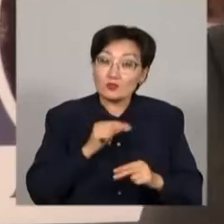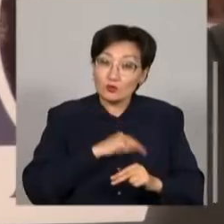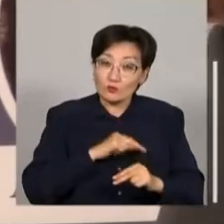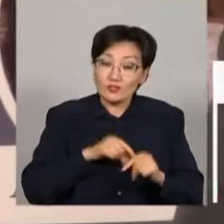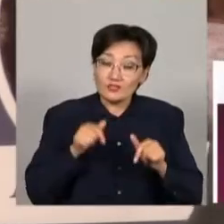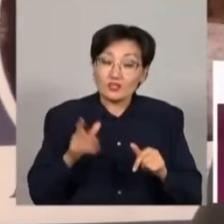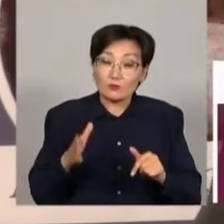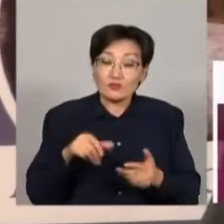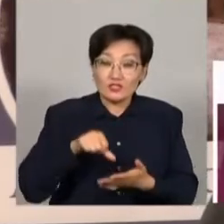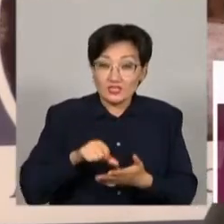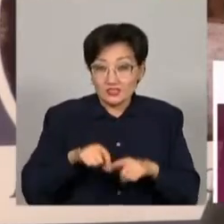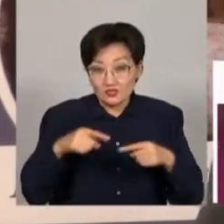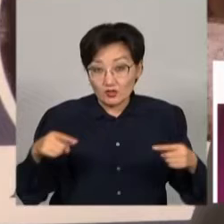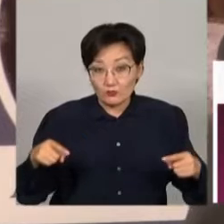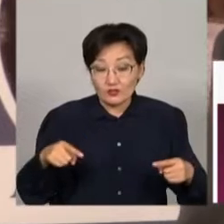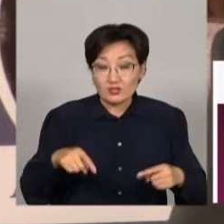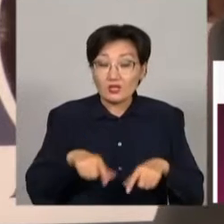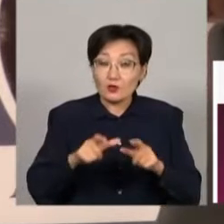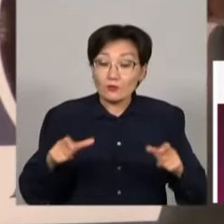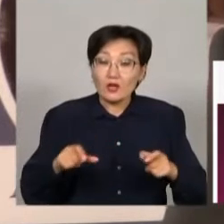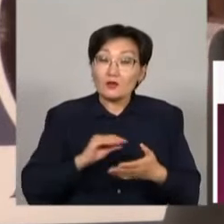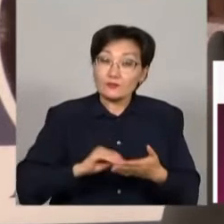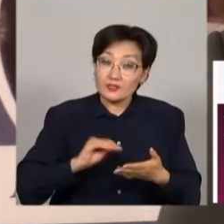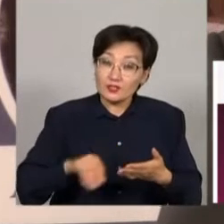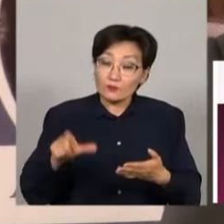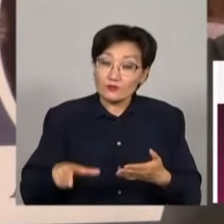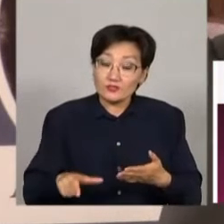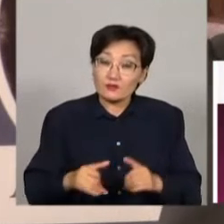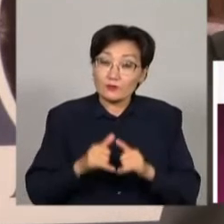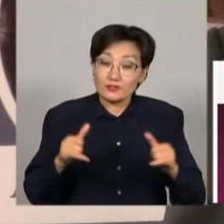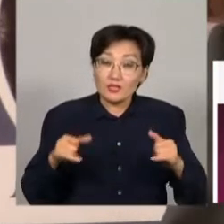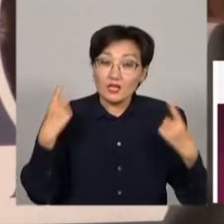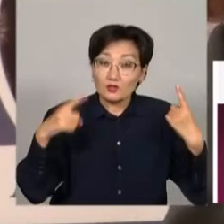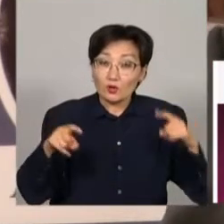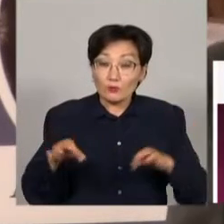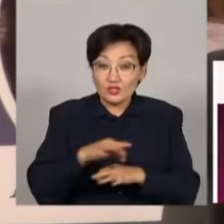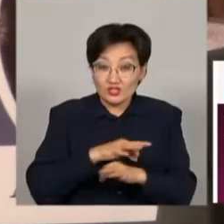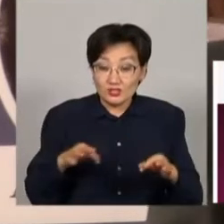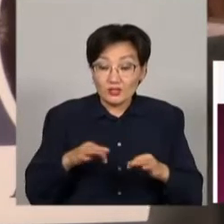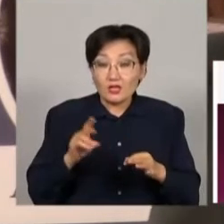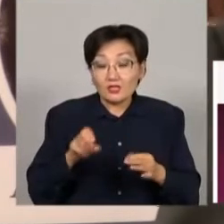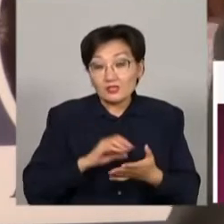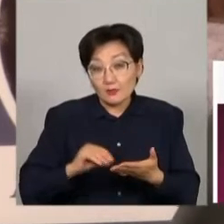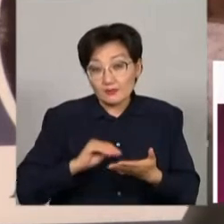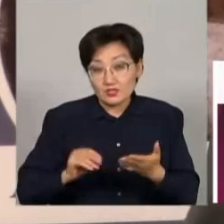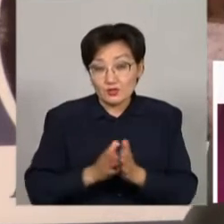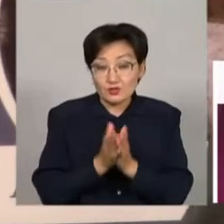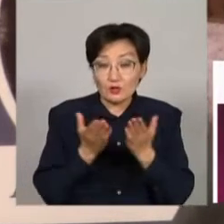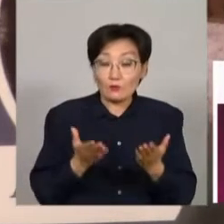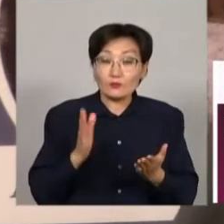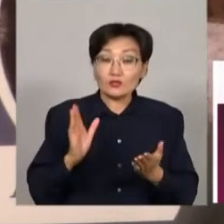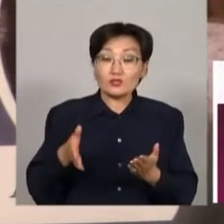будут выступать различные спикеры, писатели о продвижении творческих проектов, о том, как написать книгу.